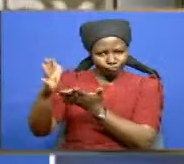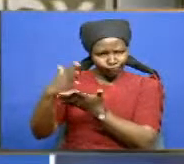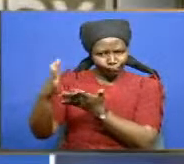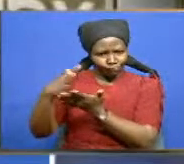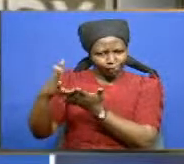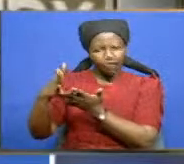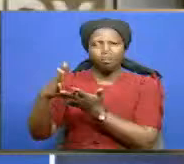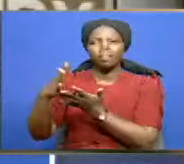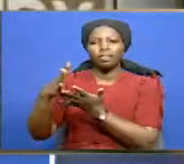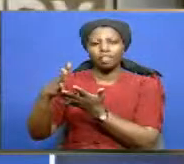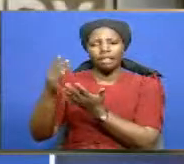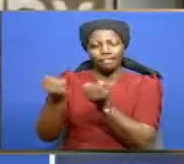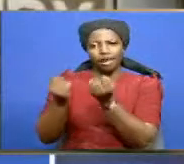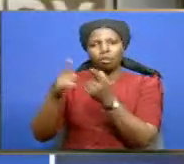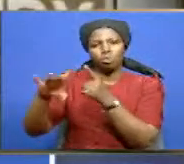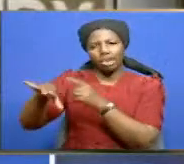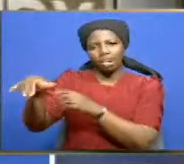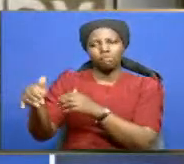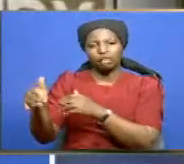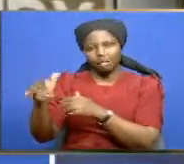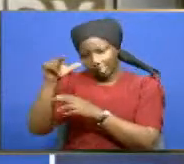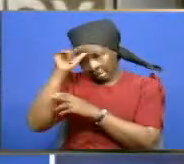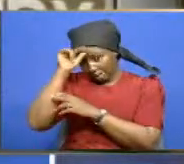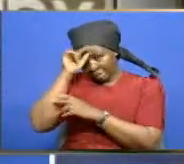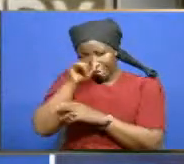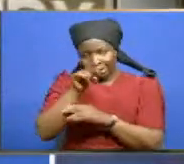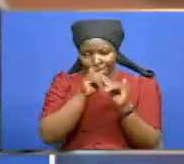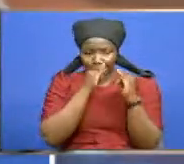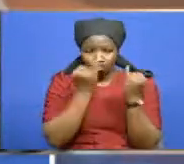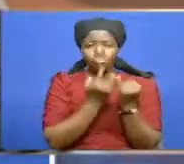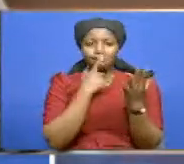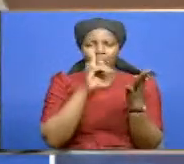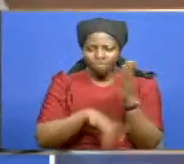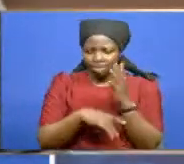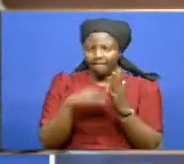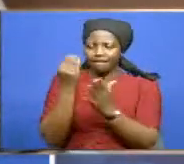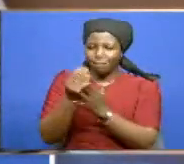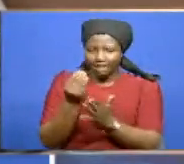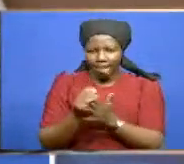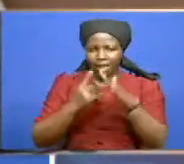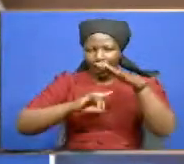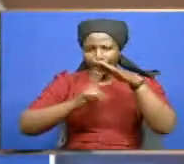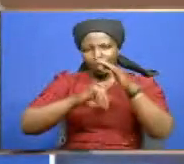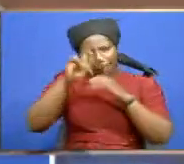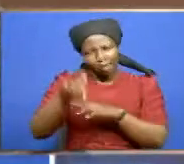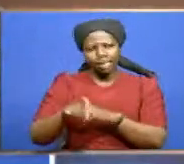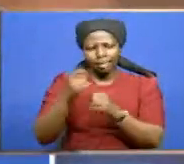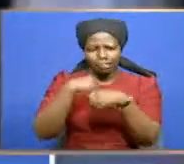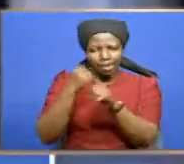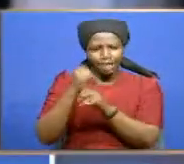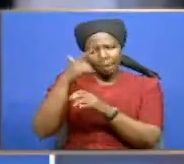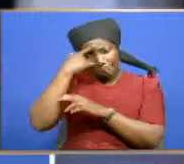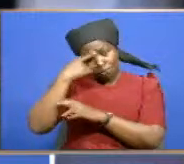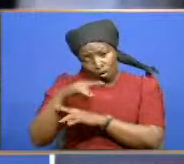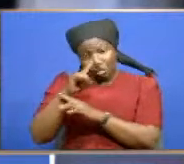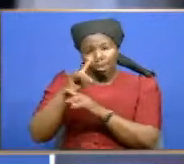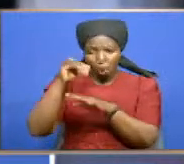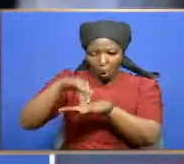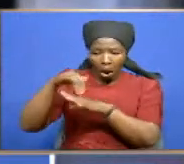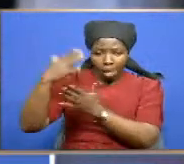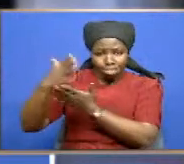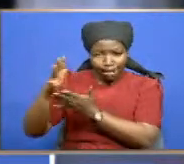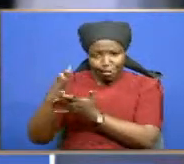kaunti. Taasisi hizo zinasema Wizara ya Fedha inapaswa kuwianisha sera za ukodishaji magari na zile za